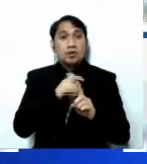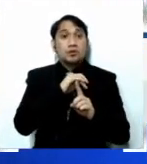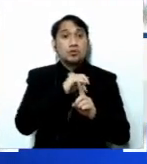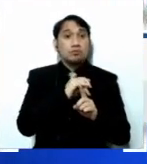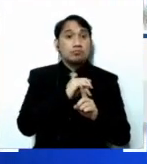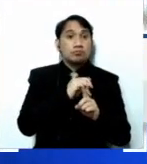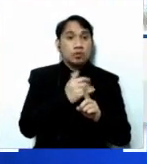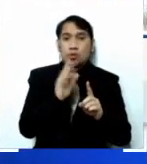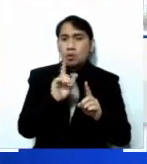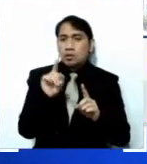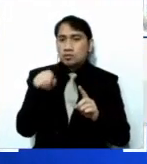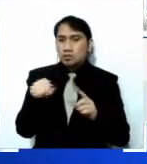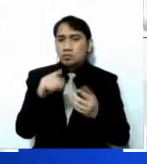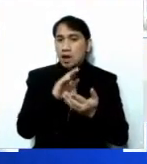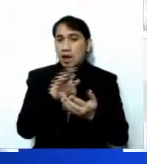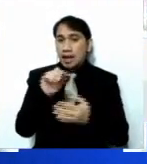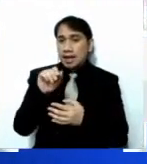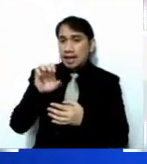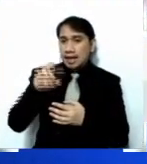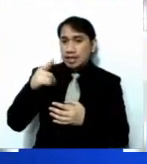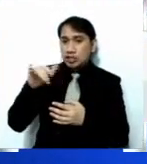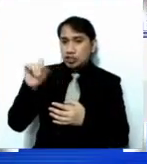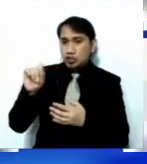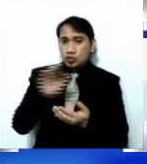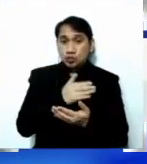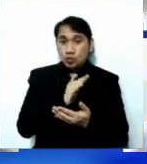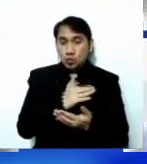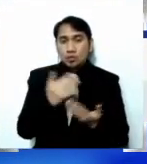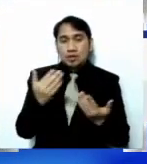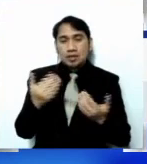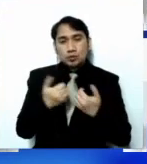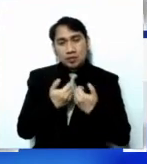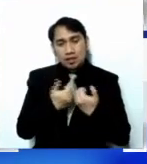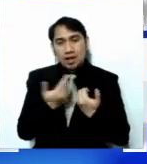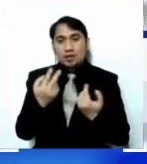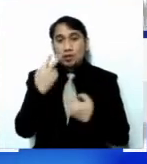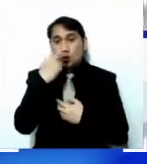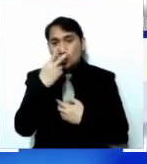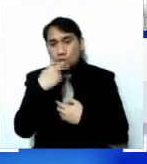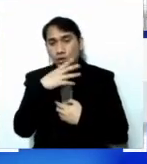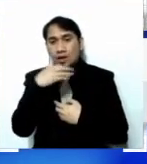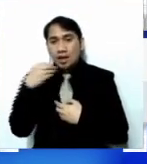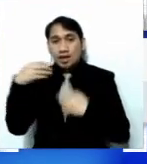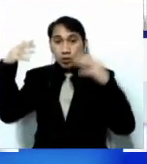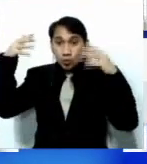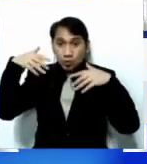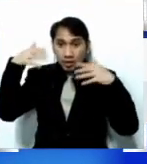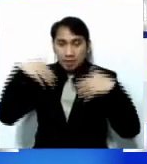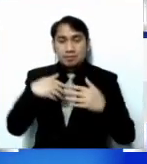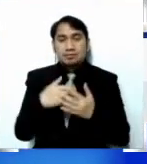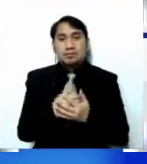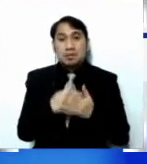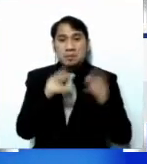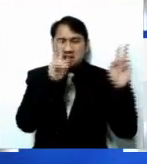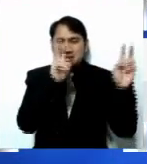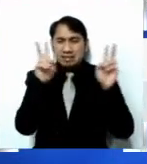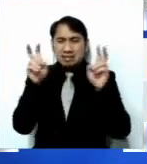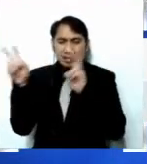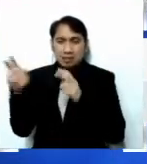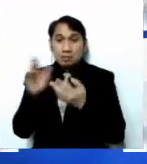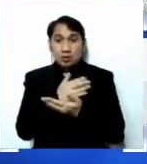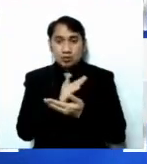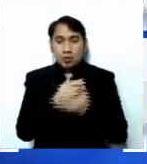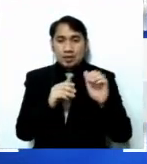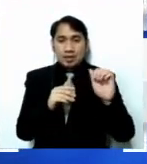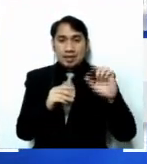ang Aegis songs gaya ng sinta, luha at basang-basa sa ulan. Kabilang sa mga nagtanghal sa musical ay sina